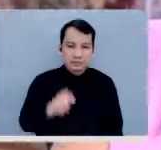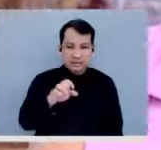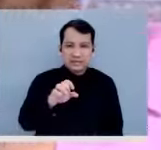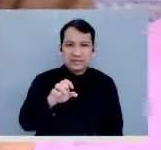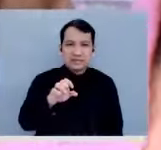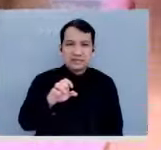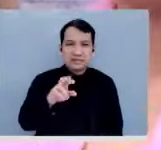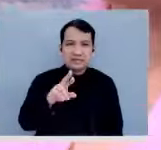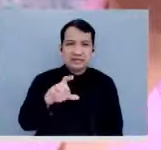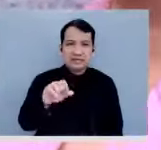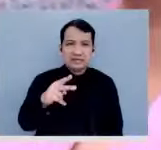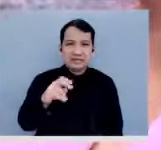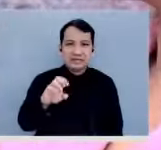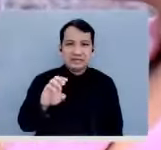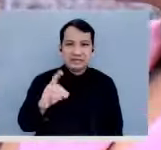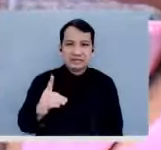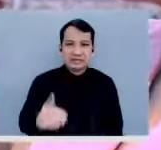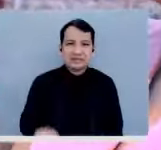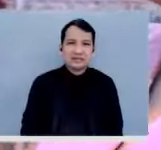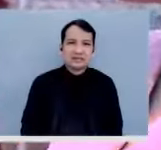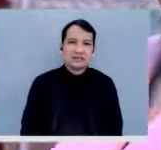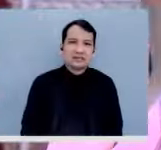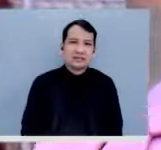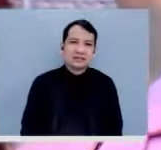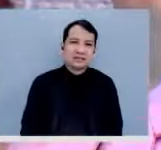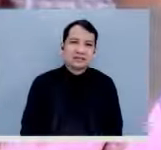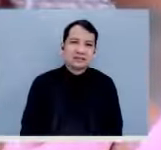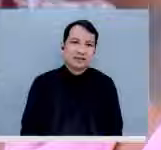nila. Napakaganda. Icons only!